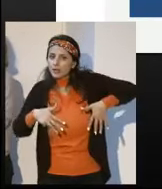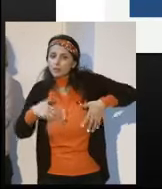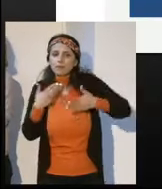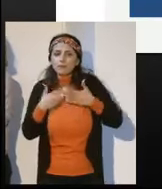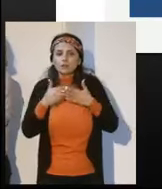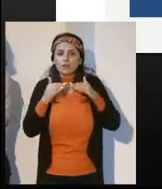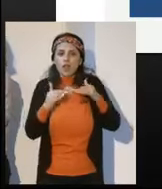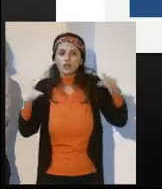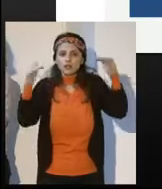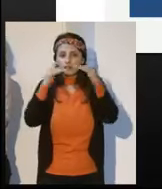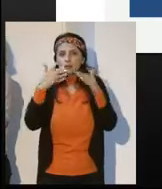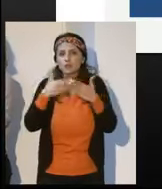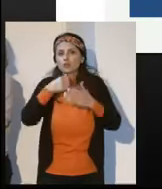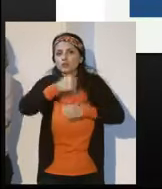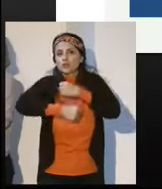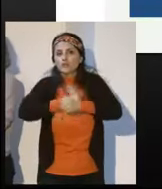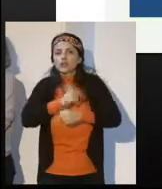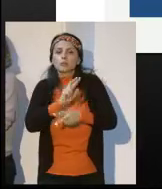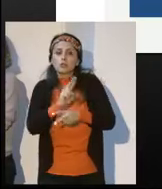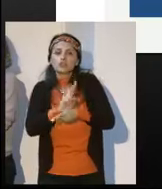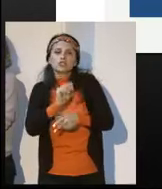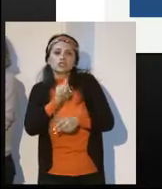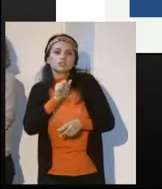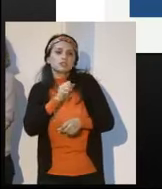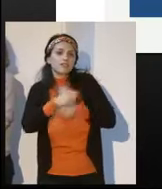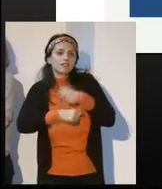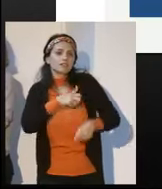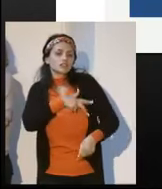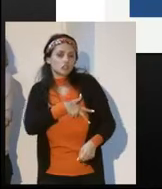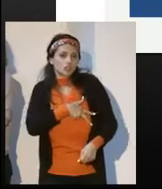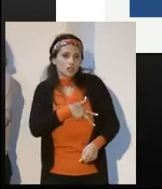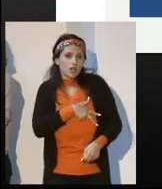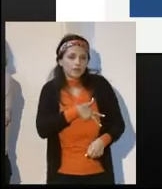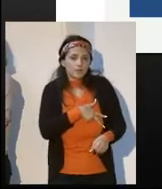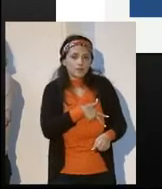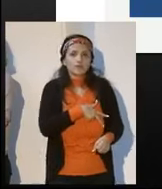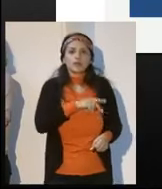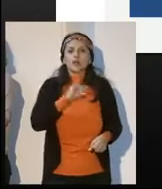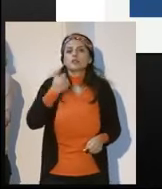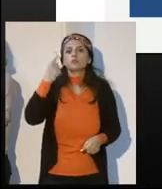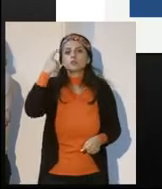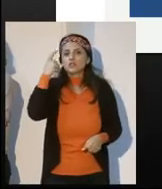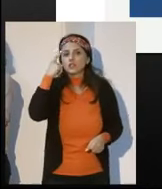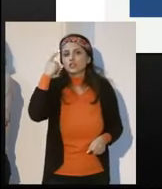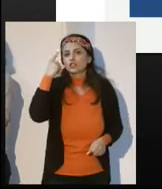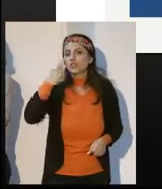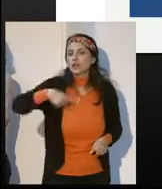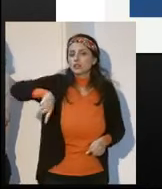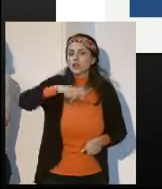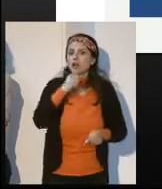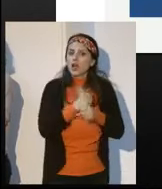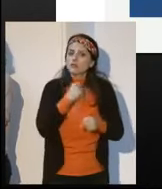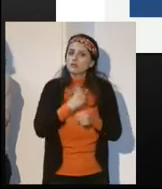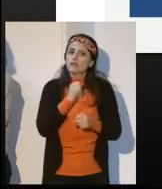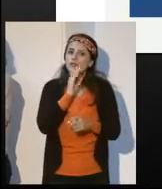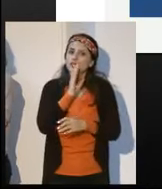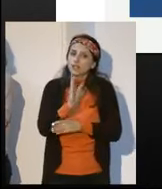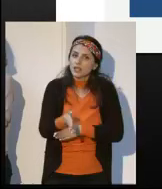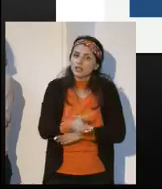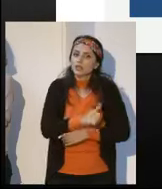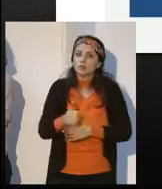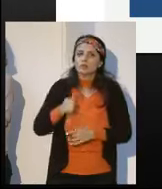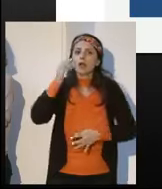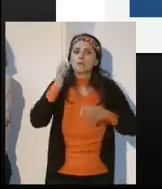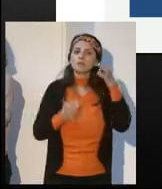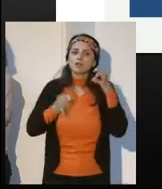de protectie si a serviciilor sociale trebuie sa stiti ca neam implicat în mod direct nu numai